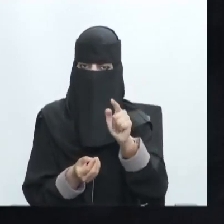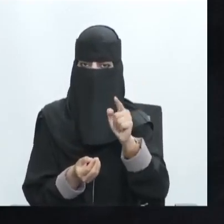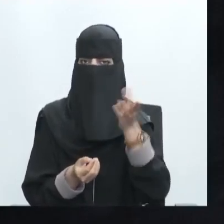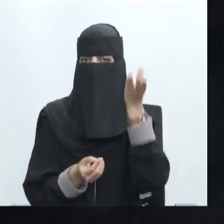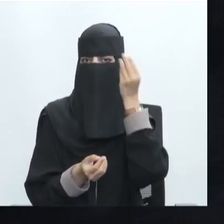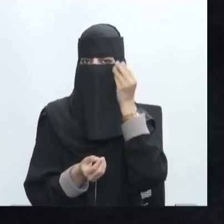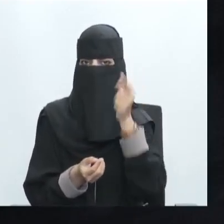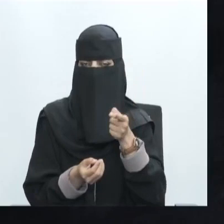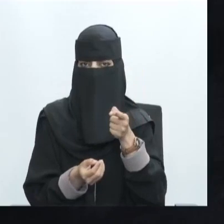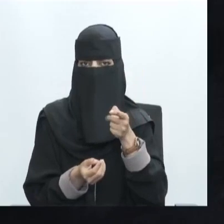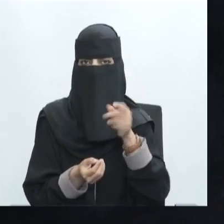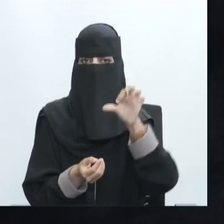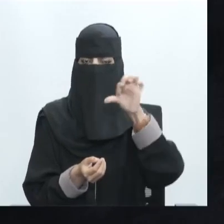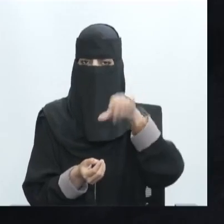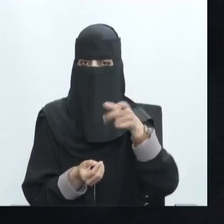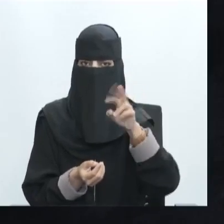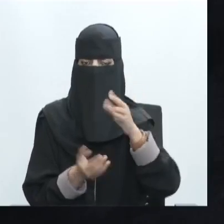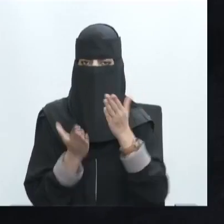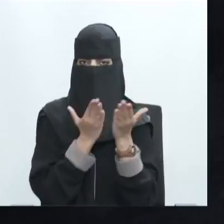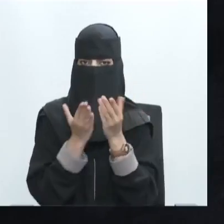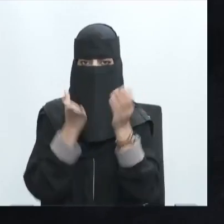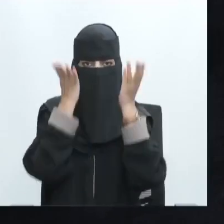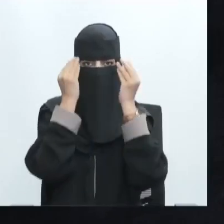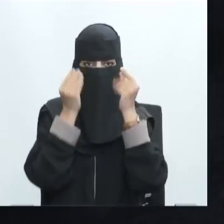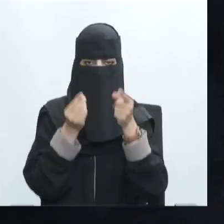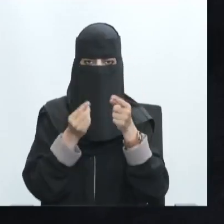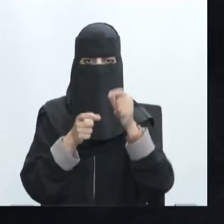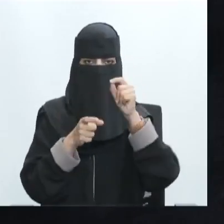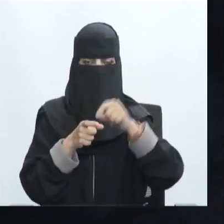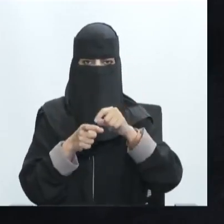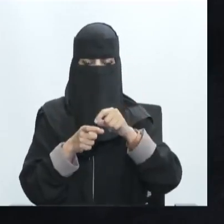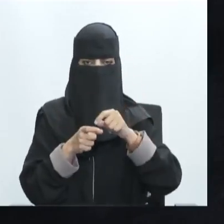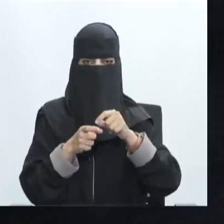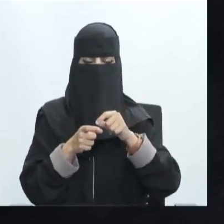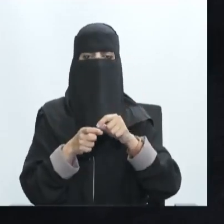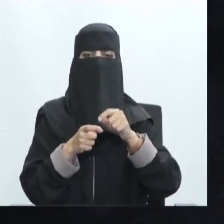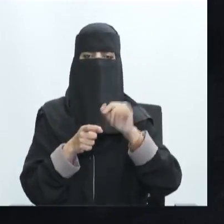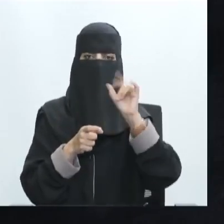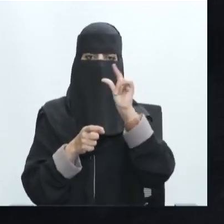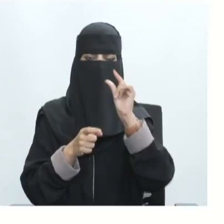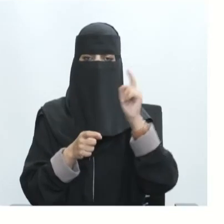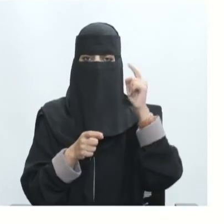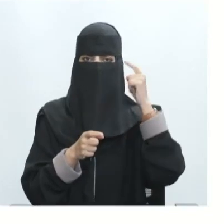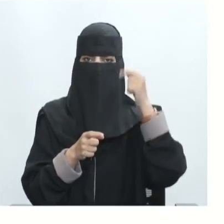ومعلومات وبما درست وتعلمت في ماده التفكير